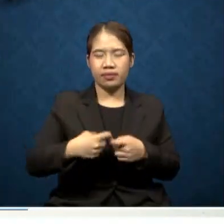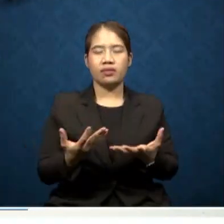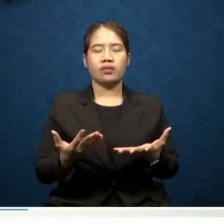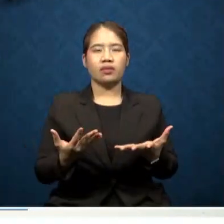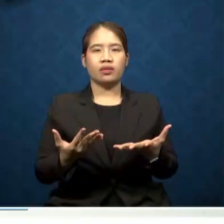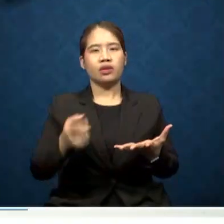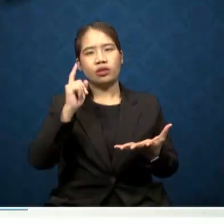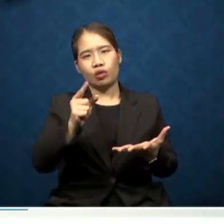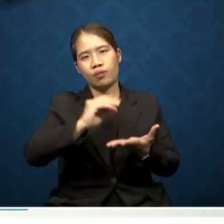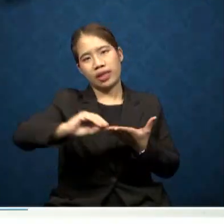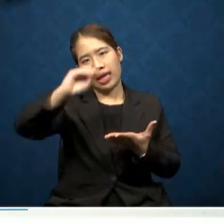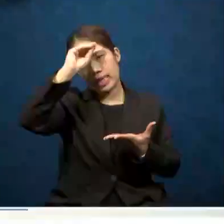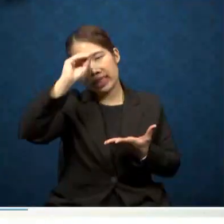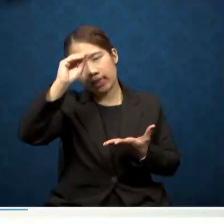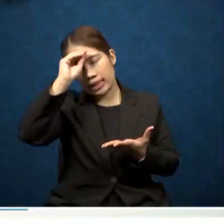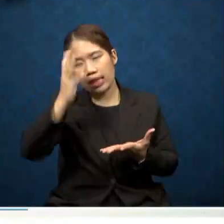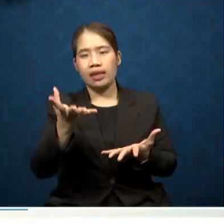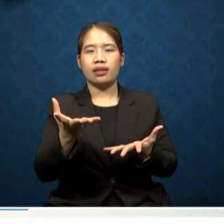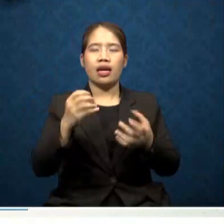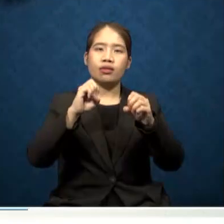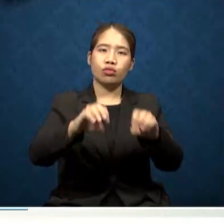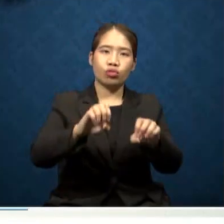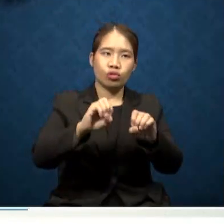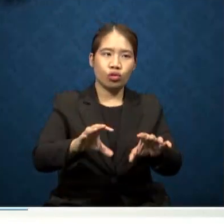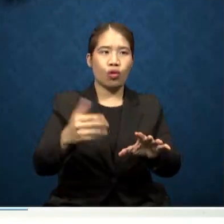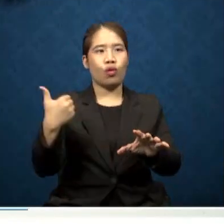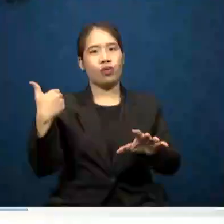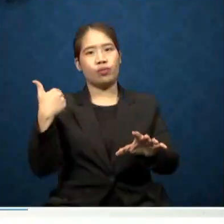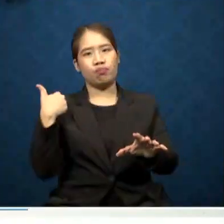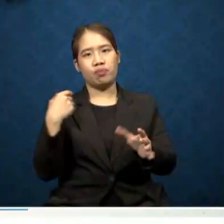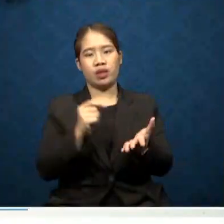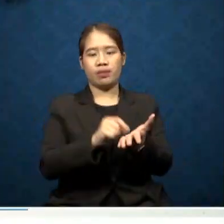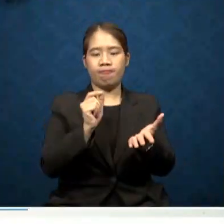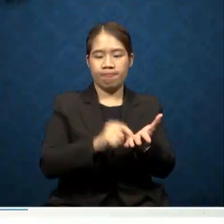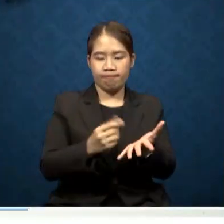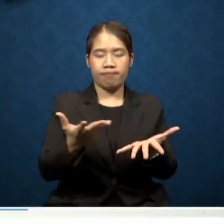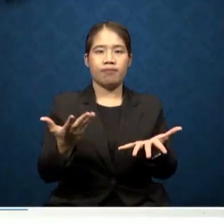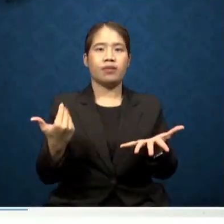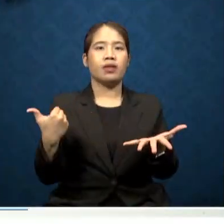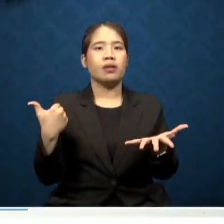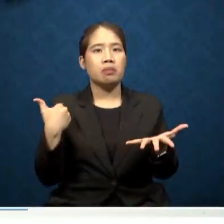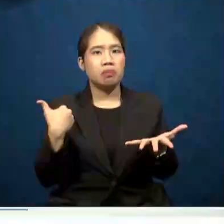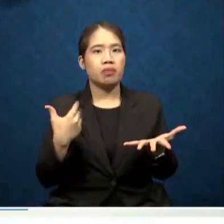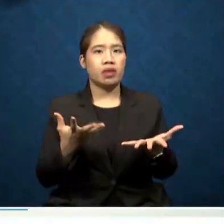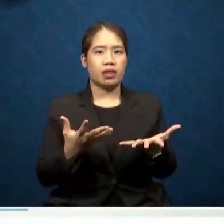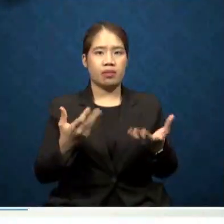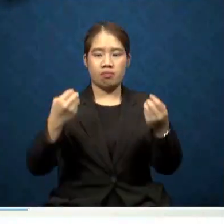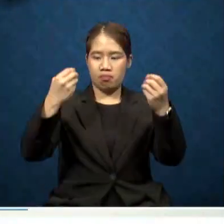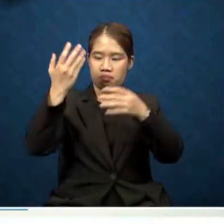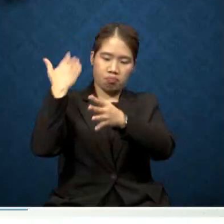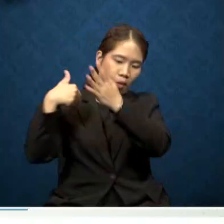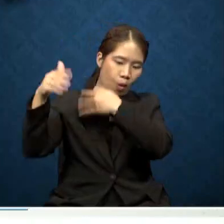ต้องมีการเรียนการสอนมันต้องมีมีมีลายเซนนะครับมีโปรไฟล์และเป็นที่ยอมรับ